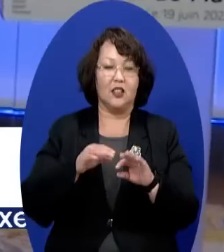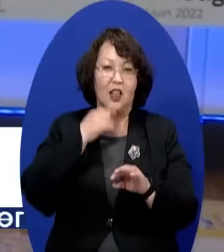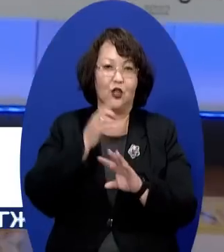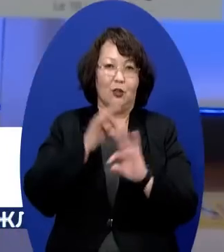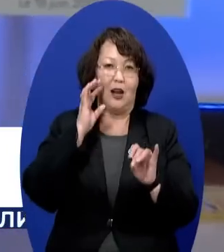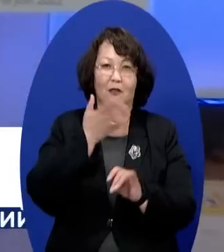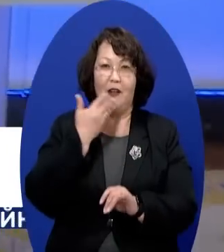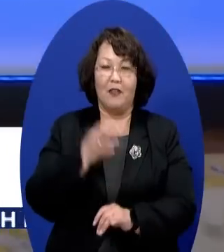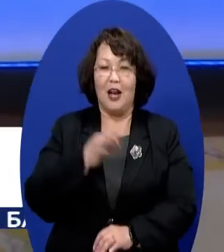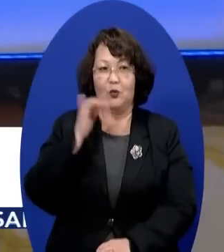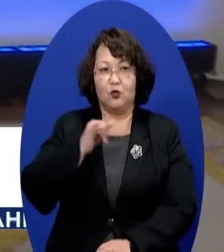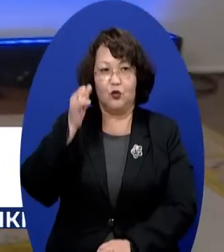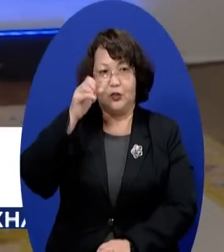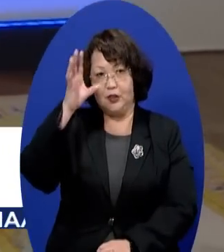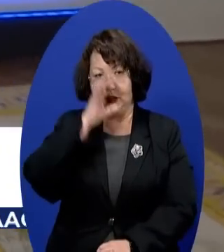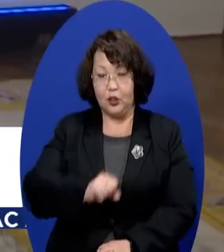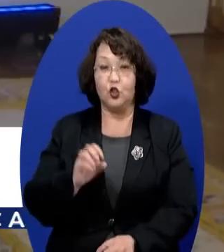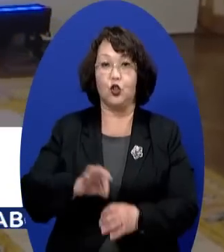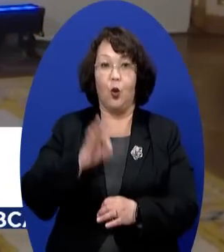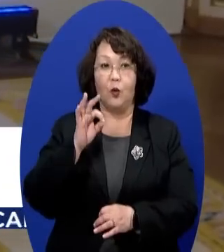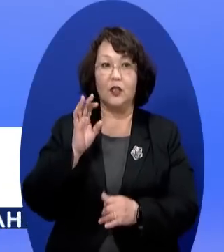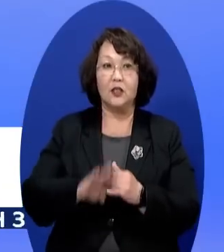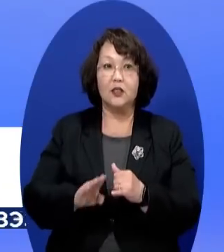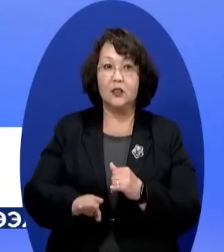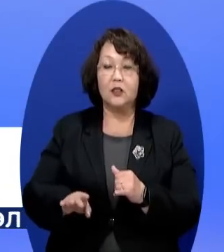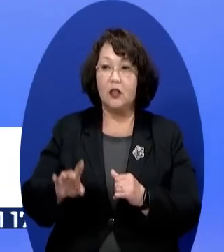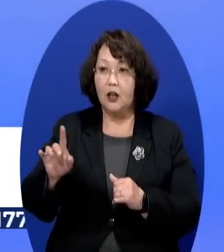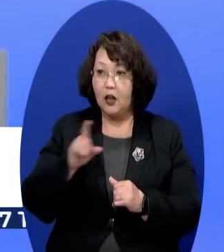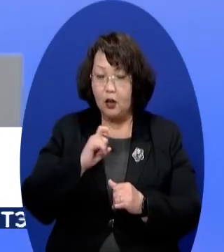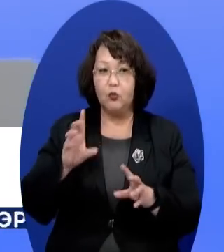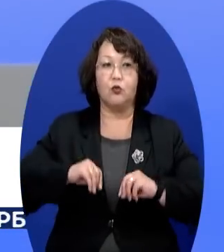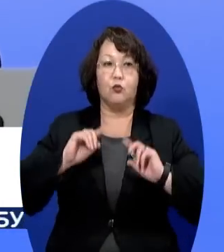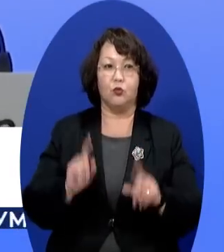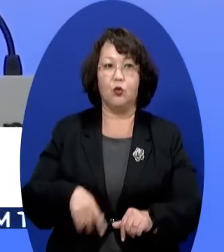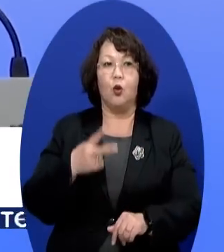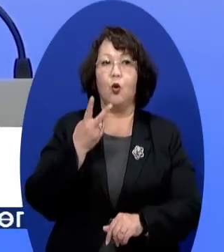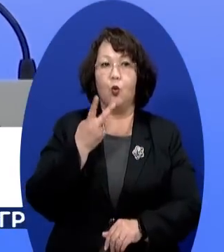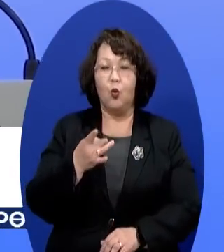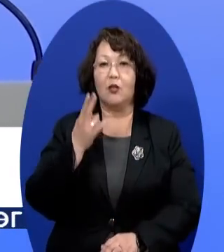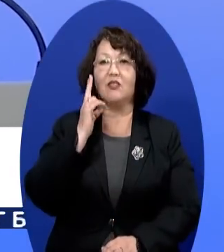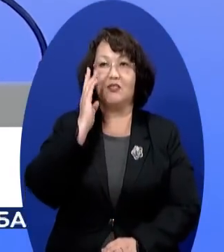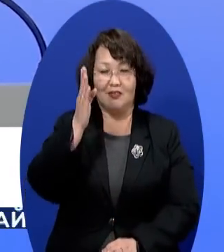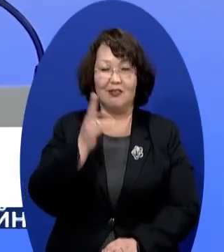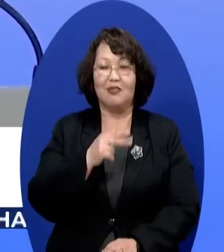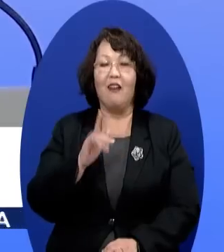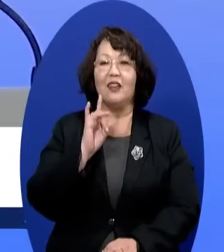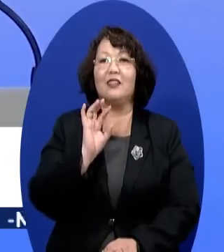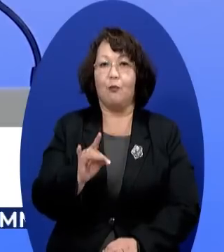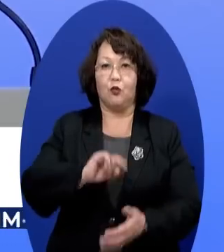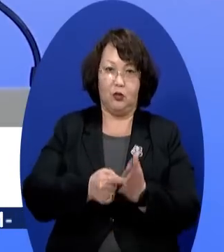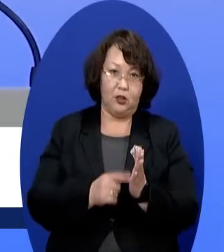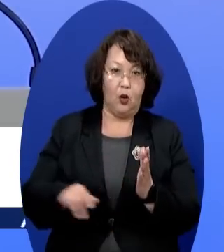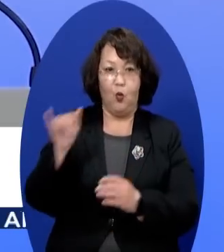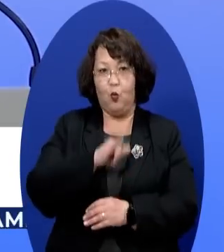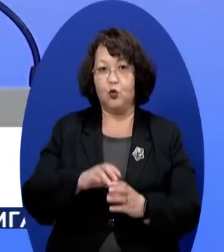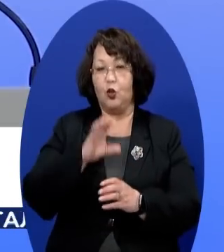Францын ерөнхий сайд Элизабет Борн сонгуулийн дүнг хүлэн зөвшөөрөхин зэрэгцээ үр дагаврыг нь тооцох шаардлага тулгарсныг онцоллоо. Улс оронд нь төдийгүй